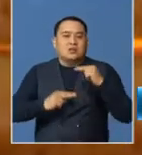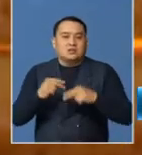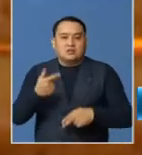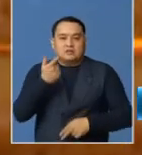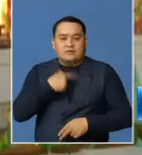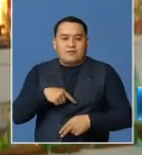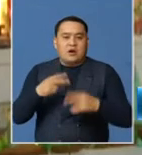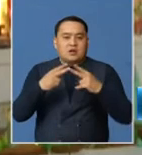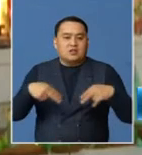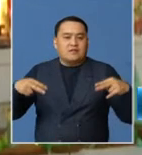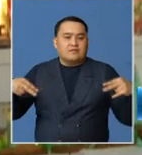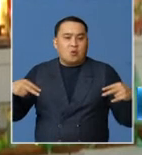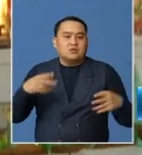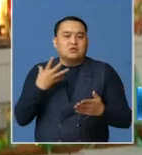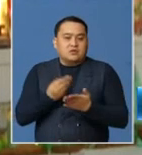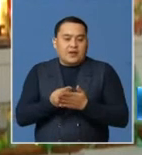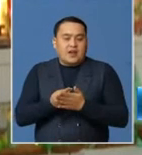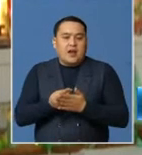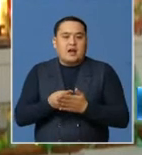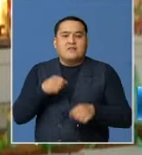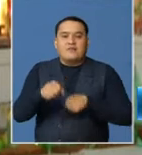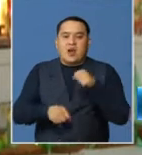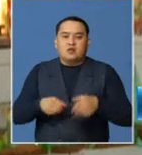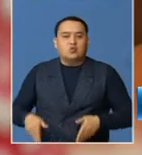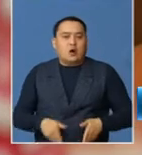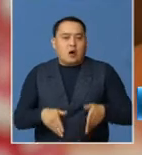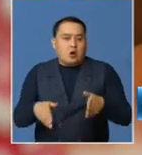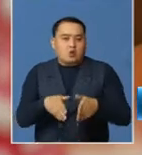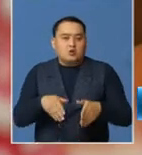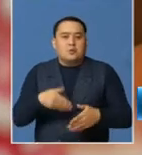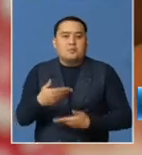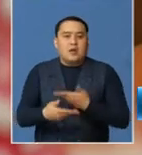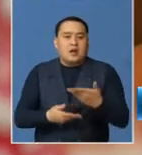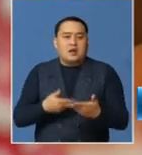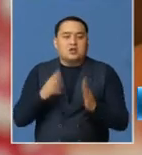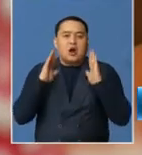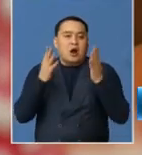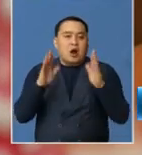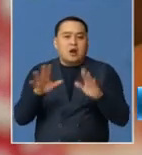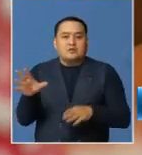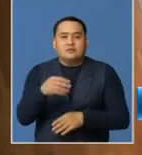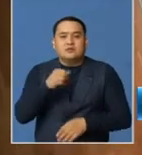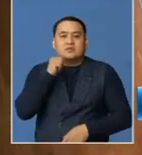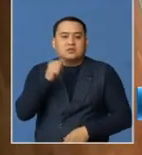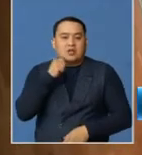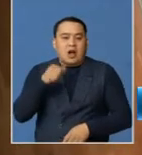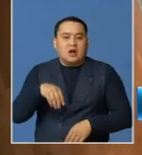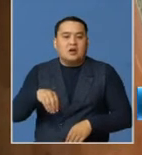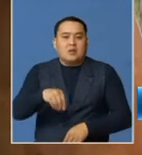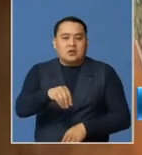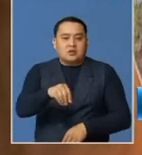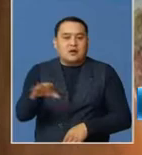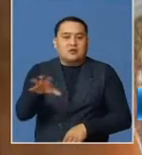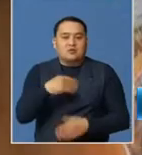своя канатная дорога из солодки, велосипедные дорожки и пешеходные аллеи, покрытые сахарной глазурью, а